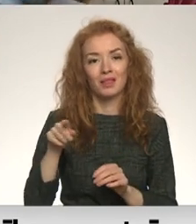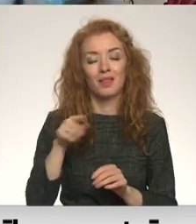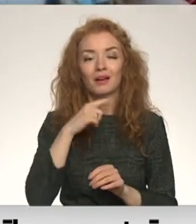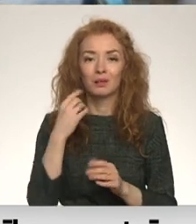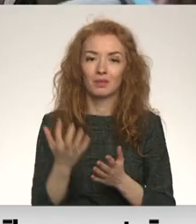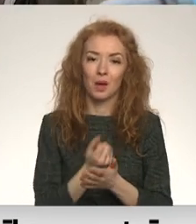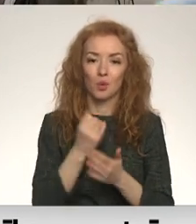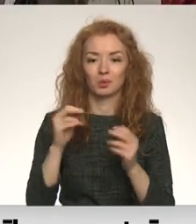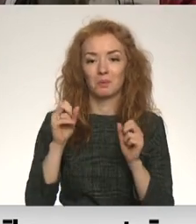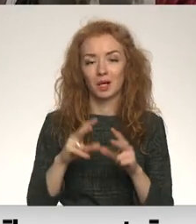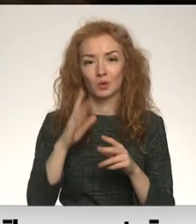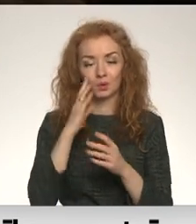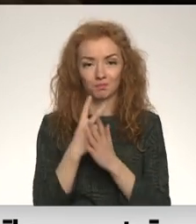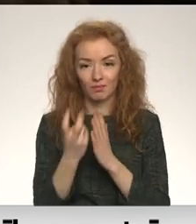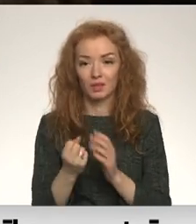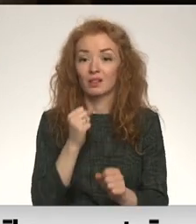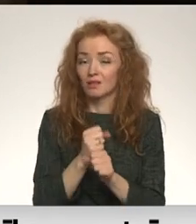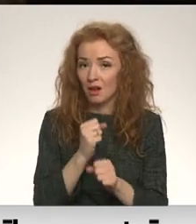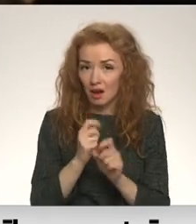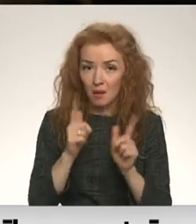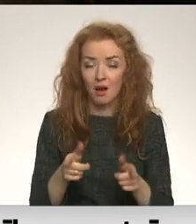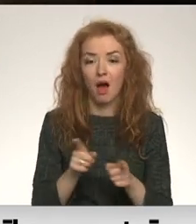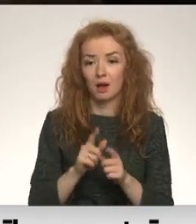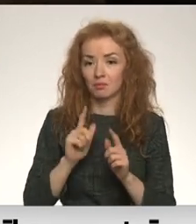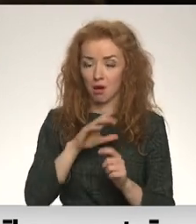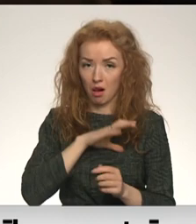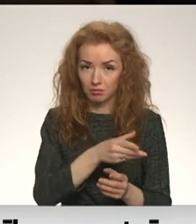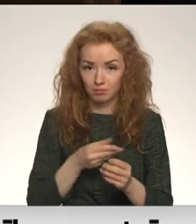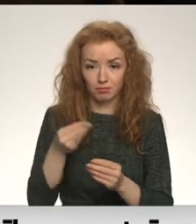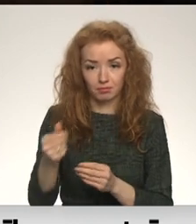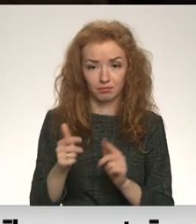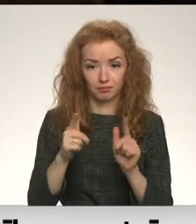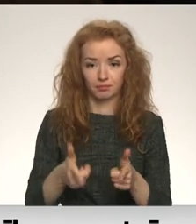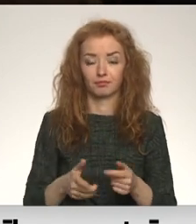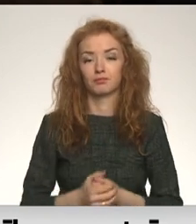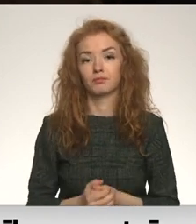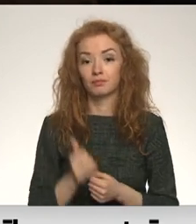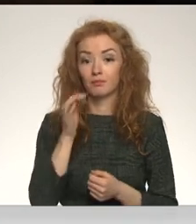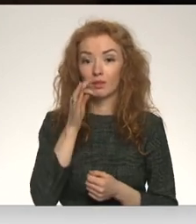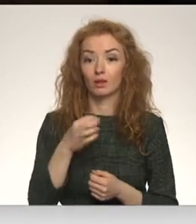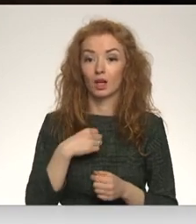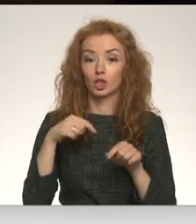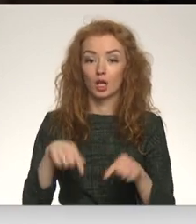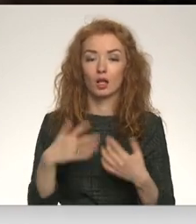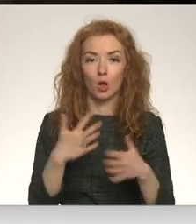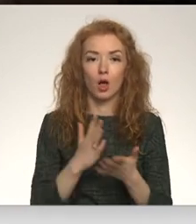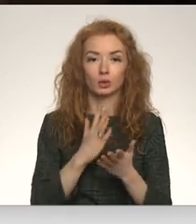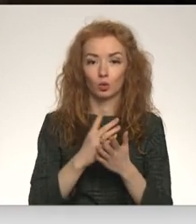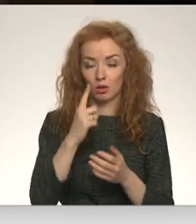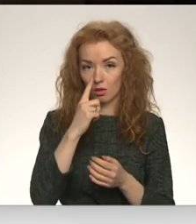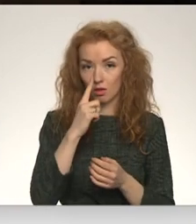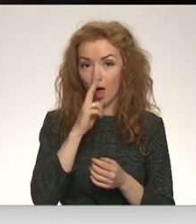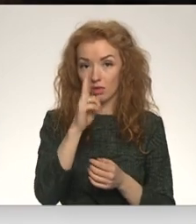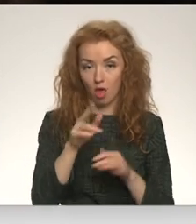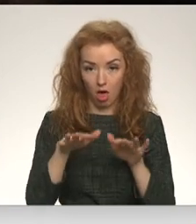saņemt pajumti, strādāt un arī maksāt par istabu vai dzīvokli. Es šeit esmu jau nedēļu. Man ir